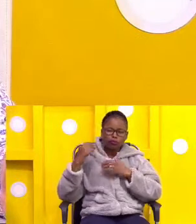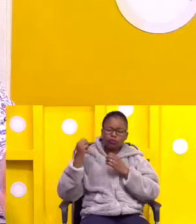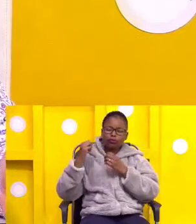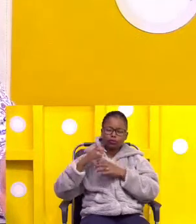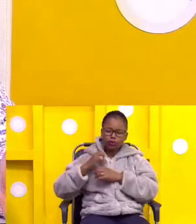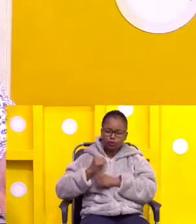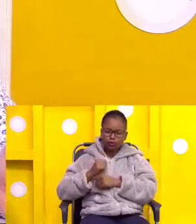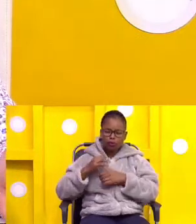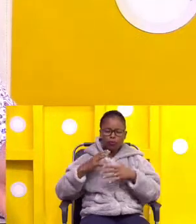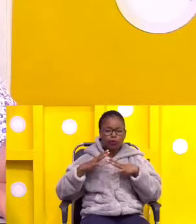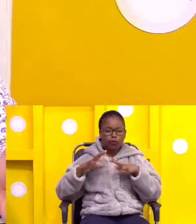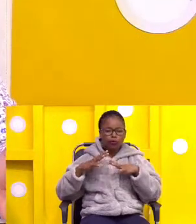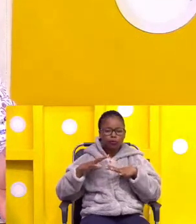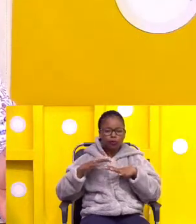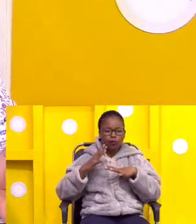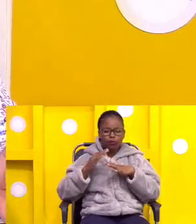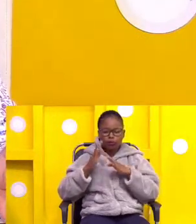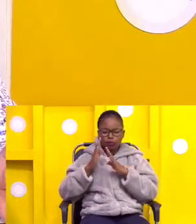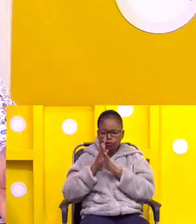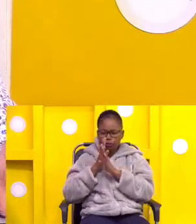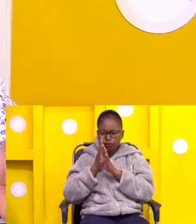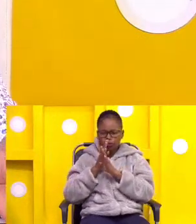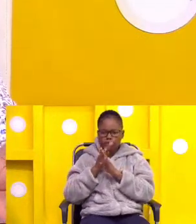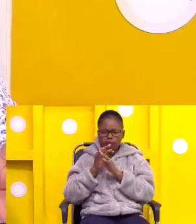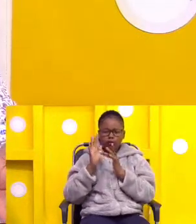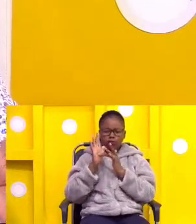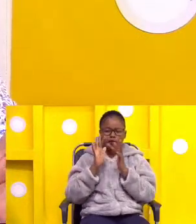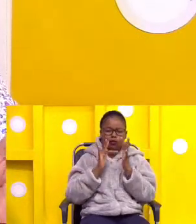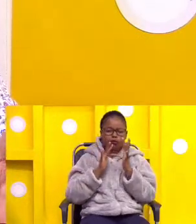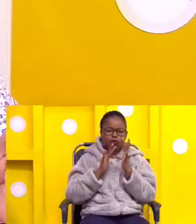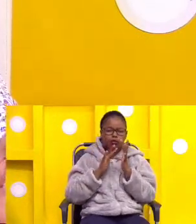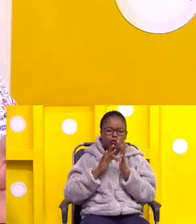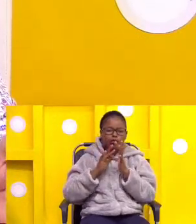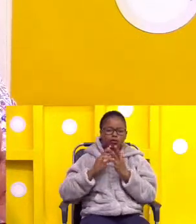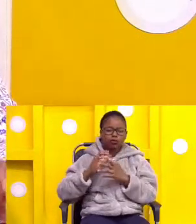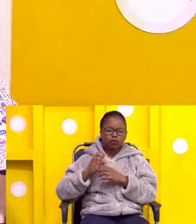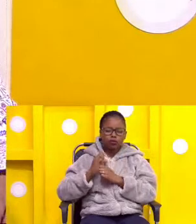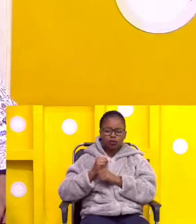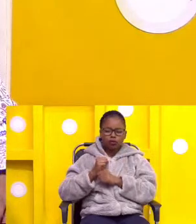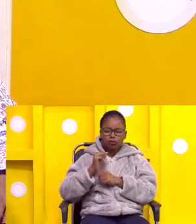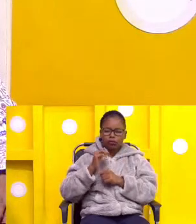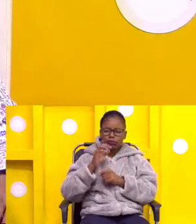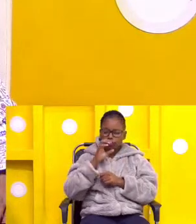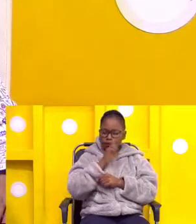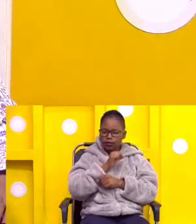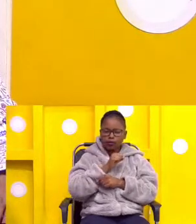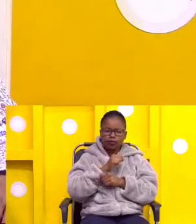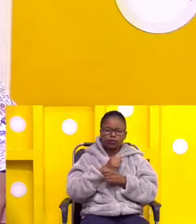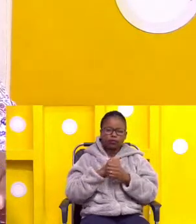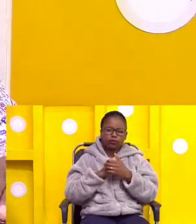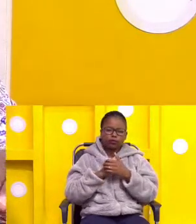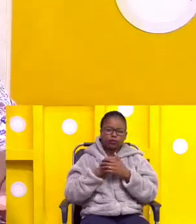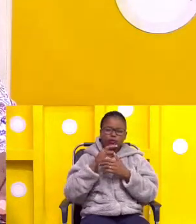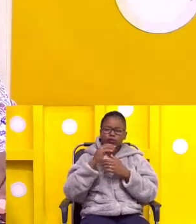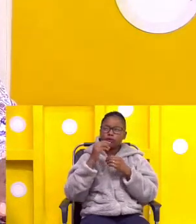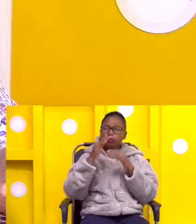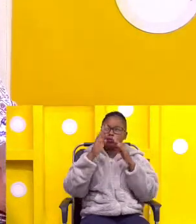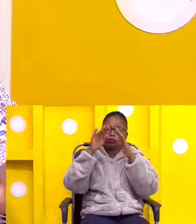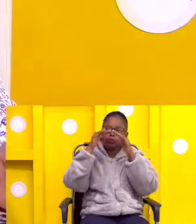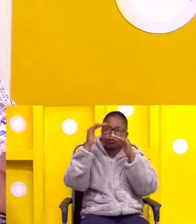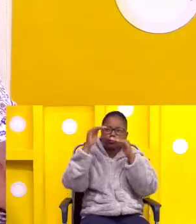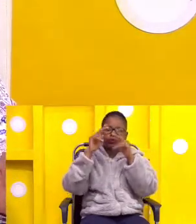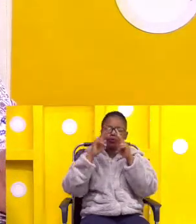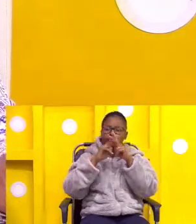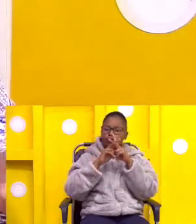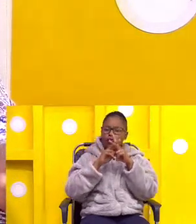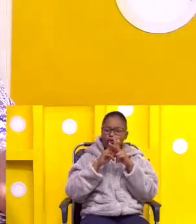tũkaga handũ ha kwĩhoka Jesu Kristo mũrũ wa Ngai ũrĩa wĩ igũrũ mũno ũguo tondũ bũrũri